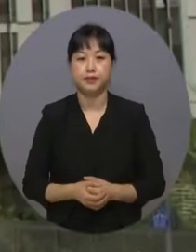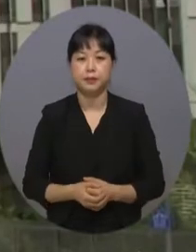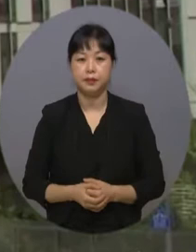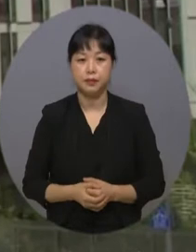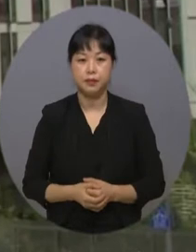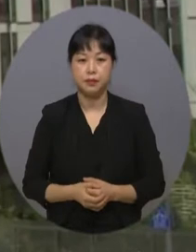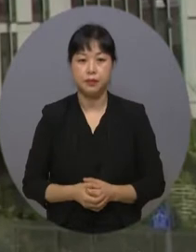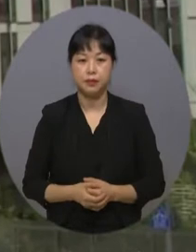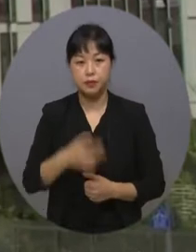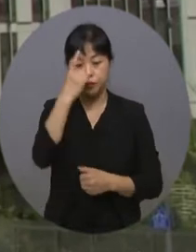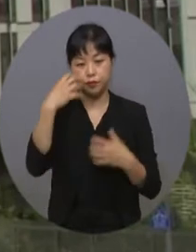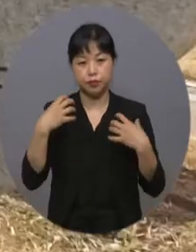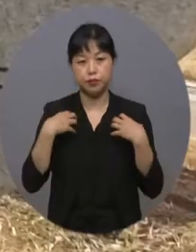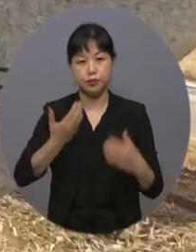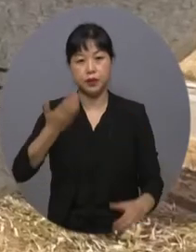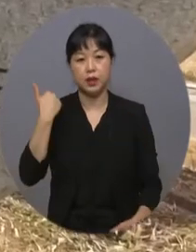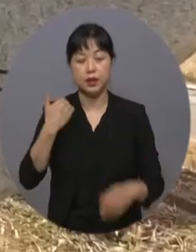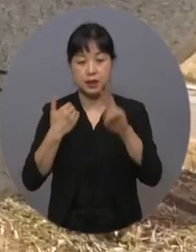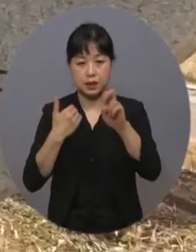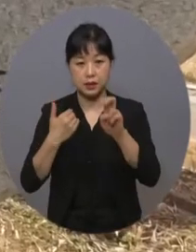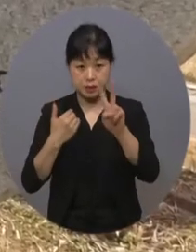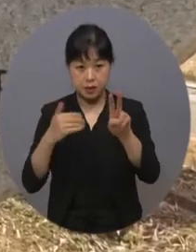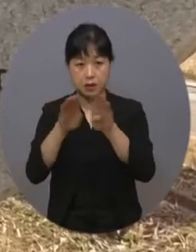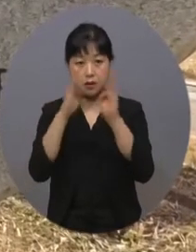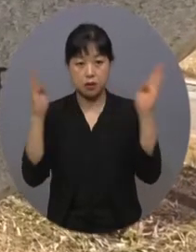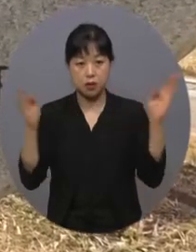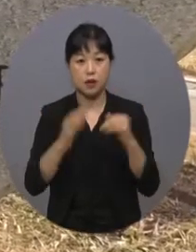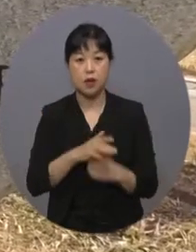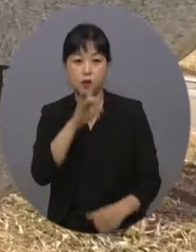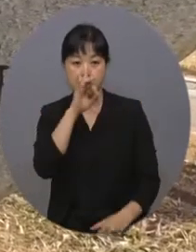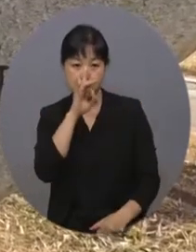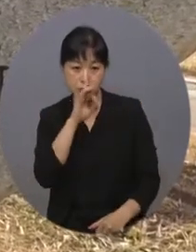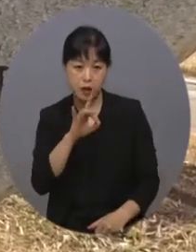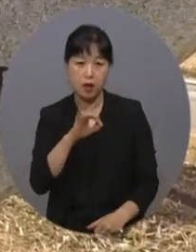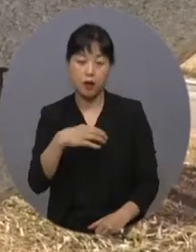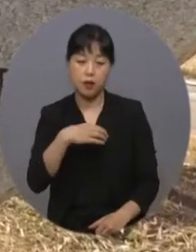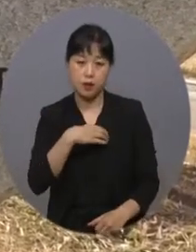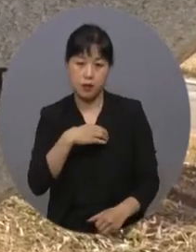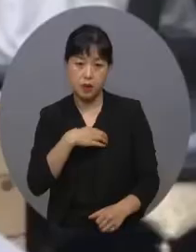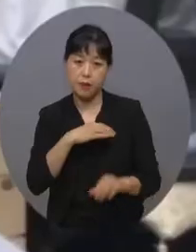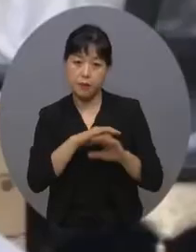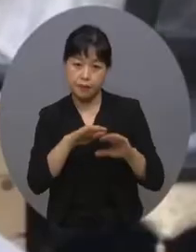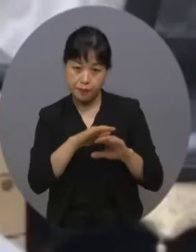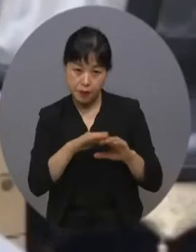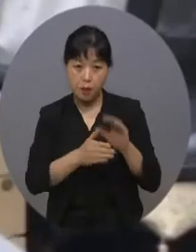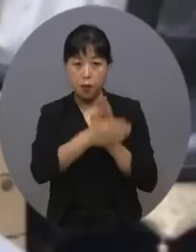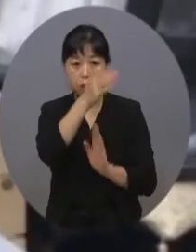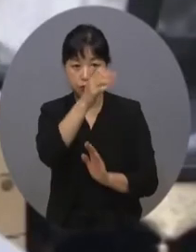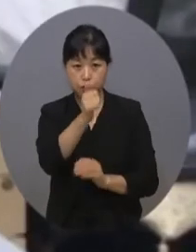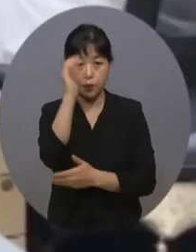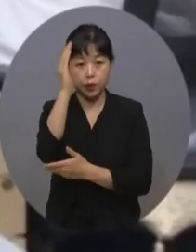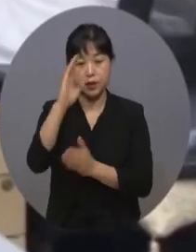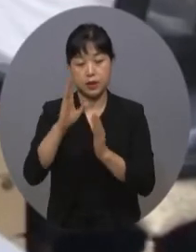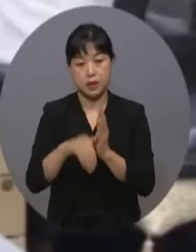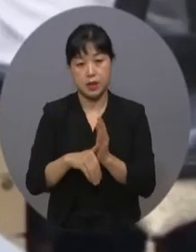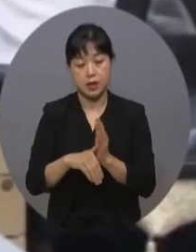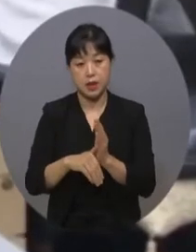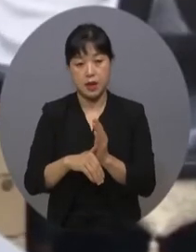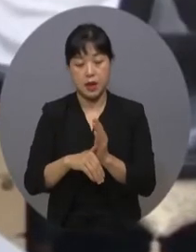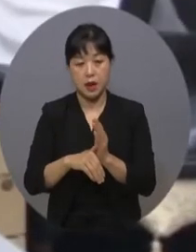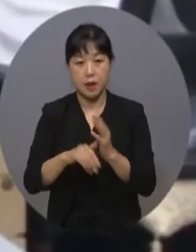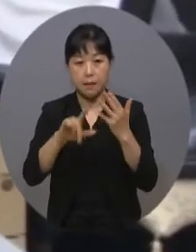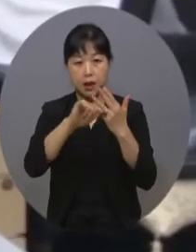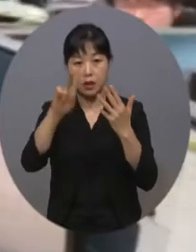정부는 지난 22일 열린 중앙 재난안전대책본부 정례브리핑에서 23일 101만 1분이